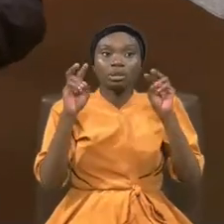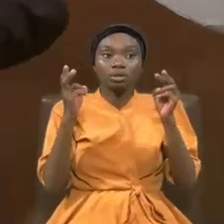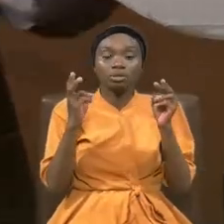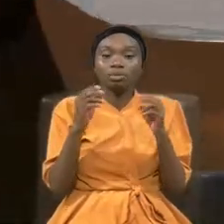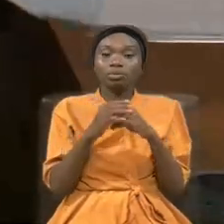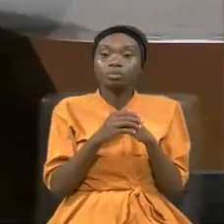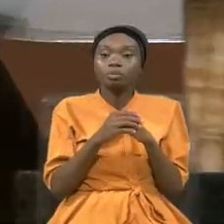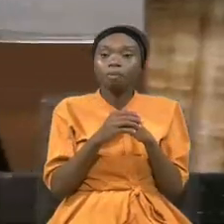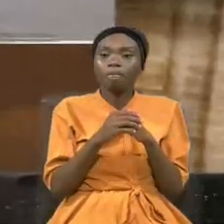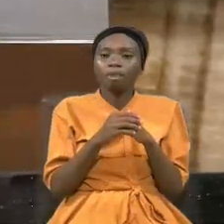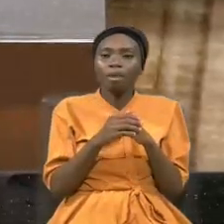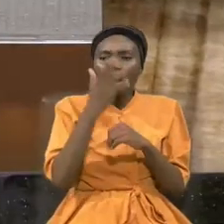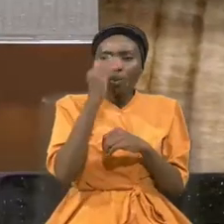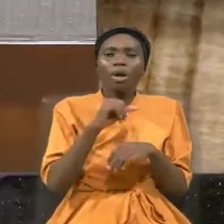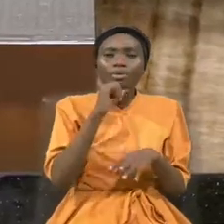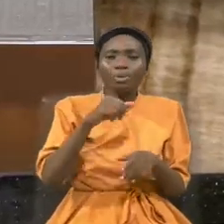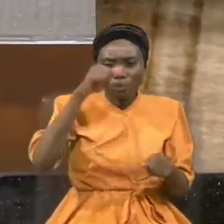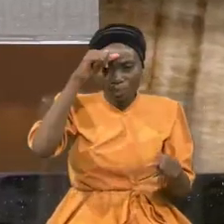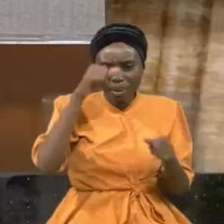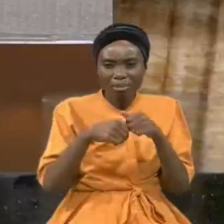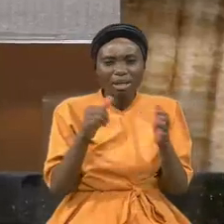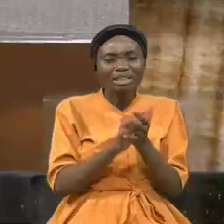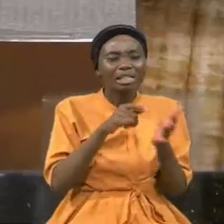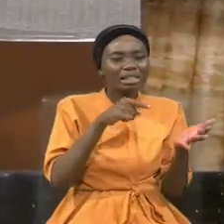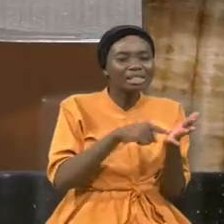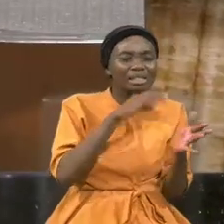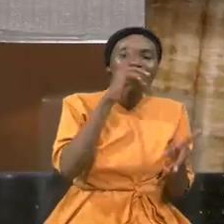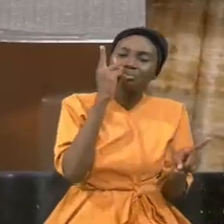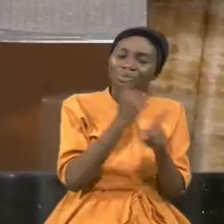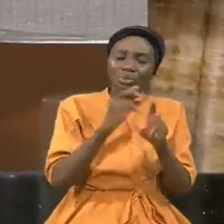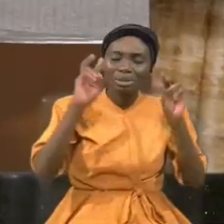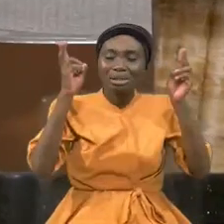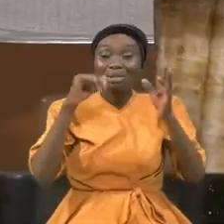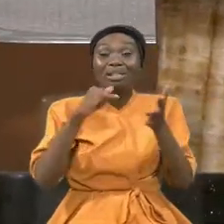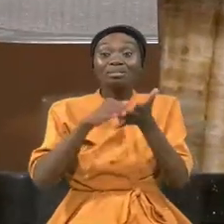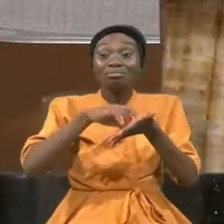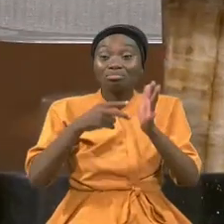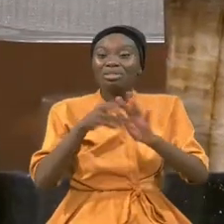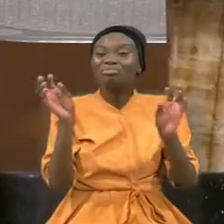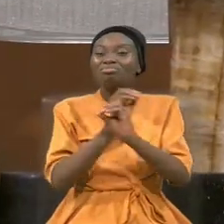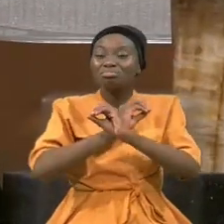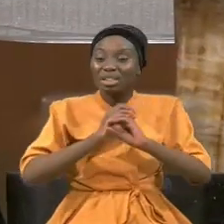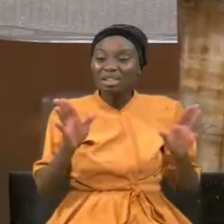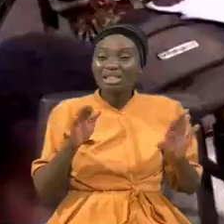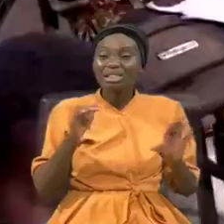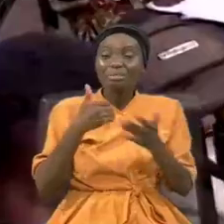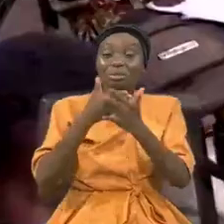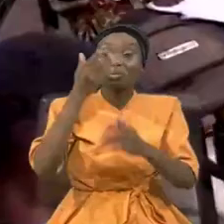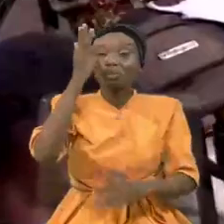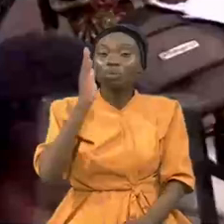t'élèves par le titre, pourquoi ne pas te souvenir que c'est seulement un titre? Cela ne veut rien dire. Devant